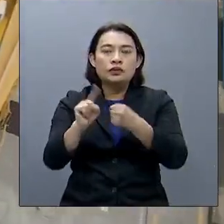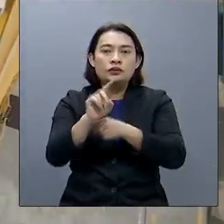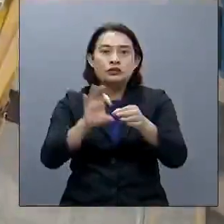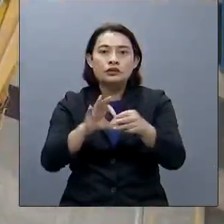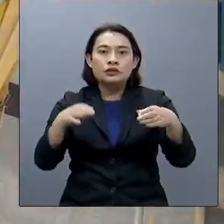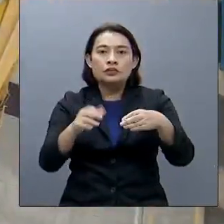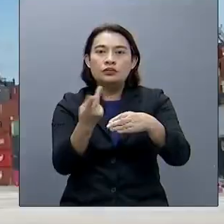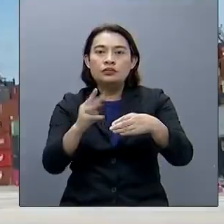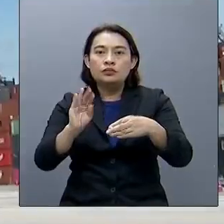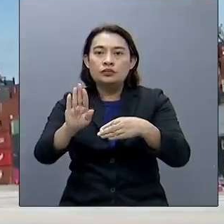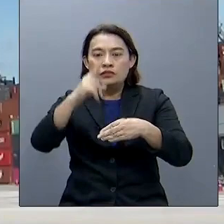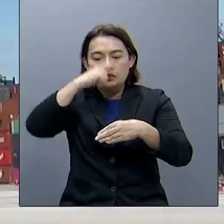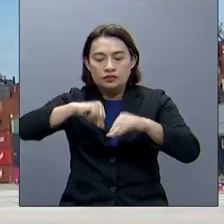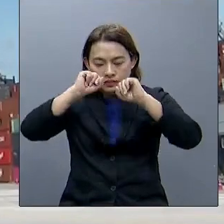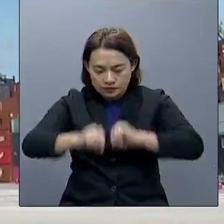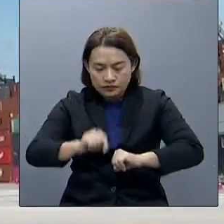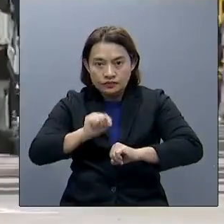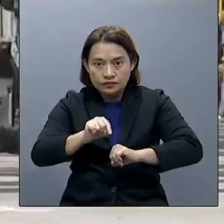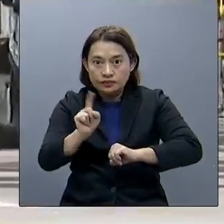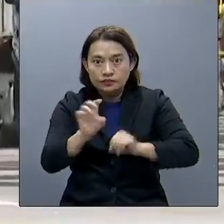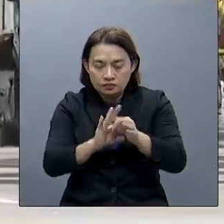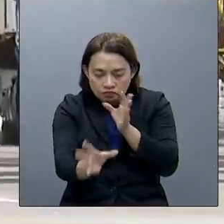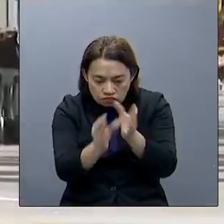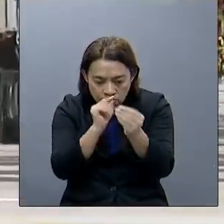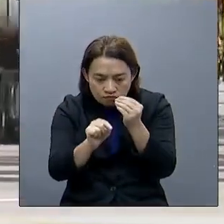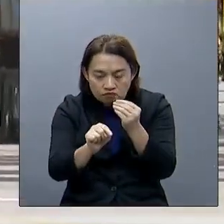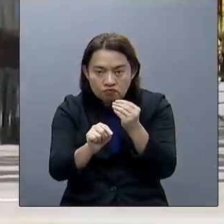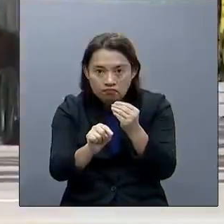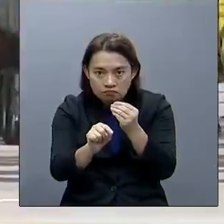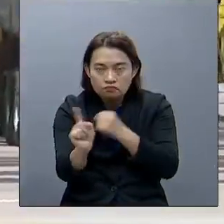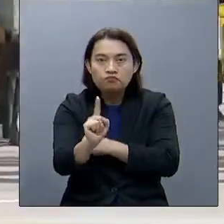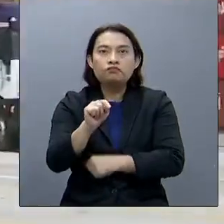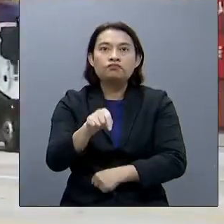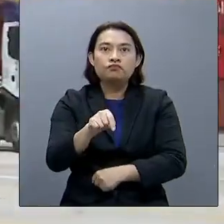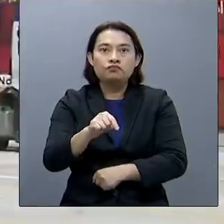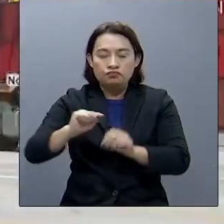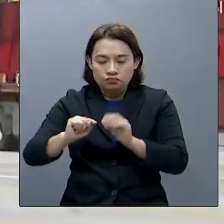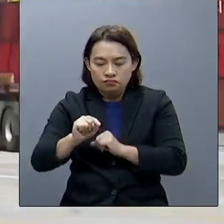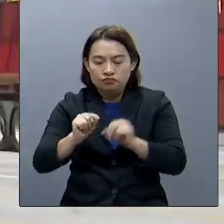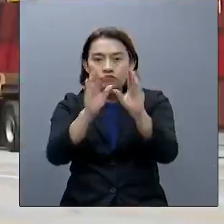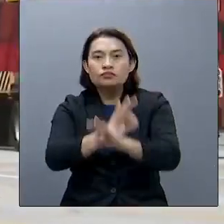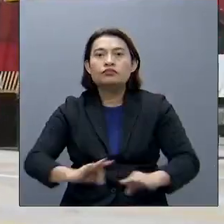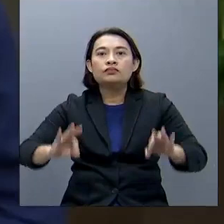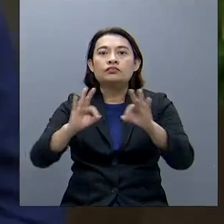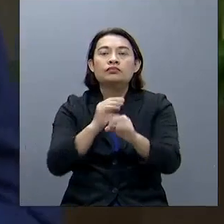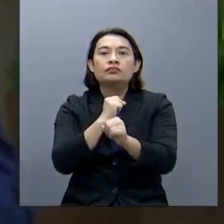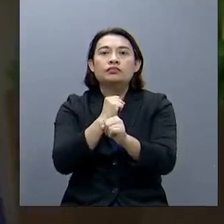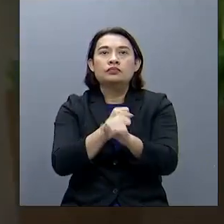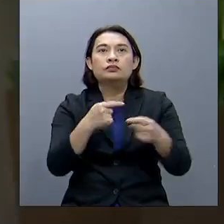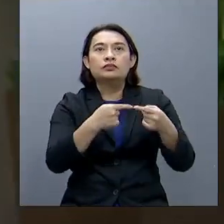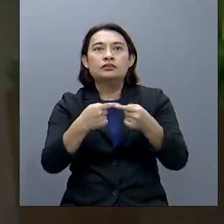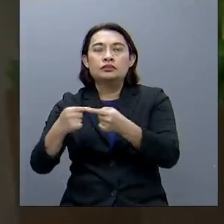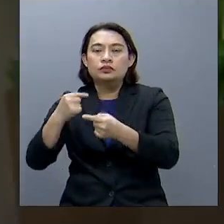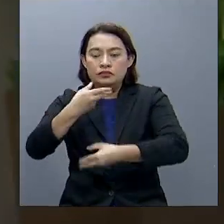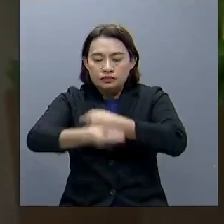การอนุมัติให้มีการทำศึกษาการทำแลนด์บริดจ์ซึ่งจะเป็นจุดต่อสำคัญในแง่ของโลจิสติกที่